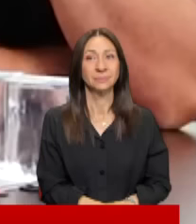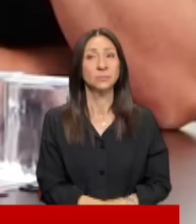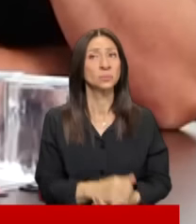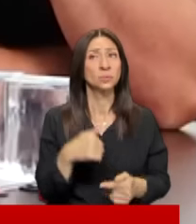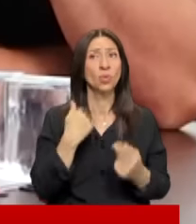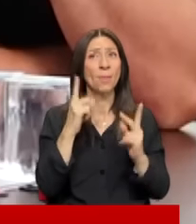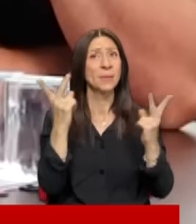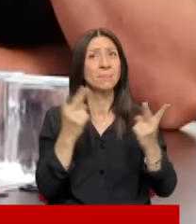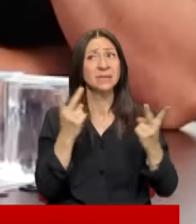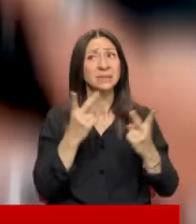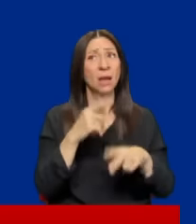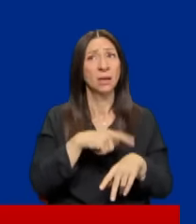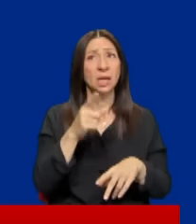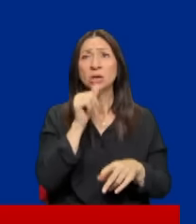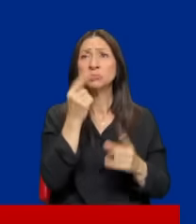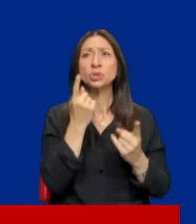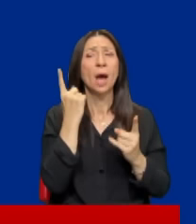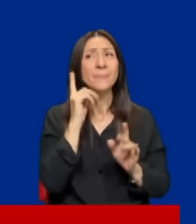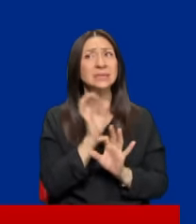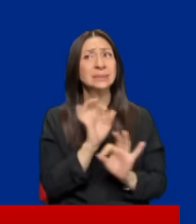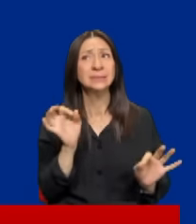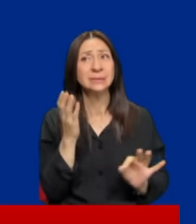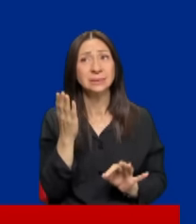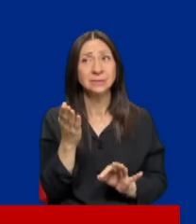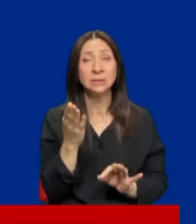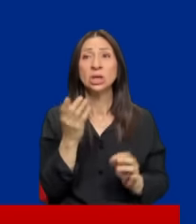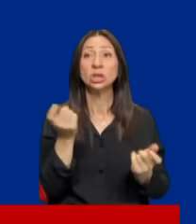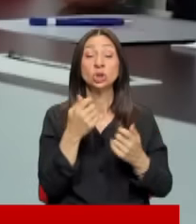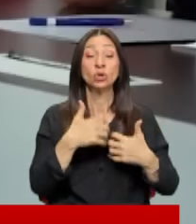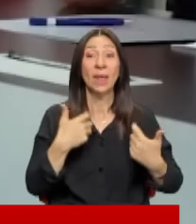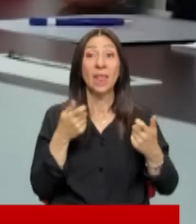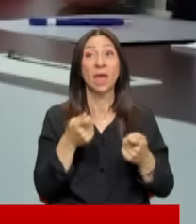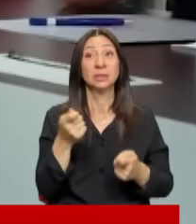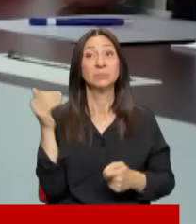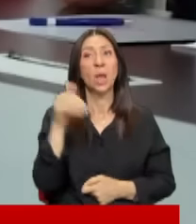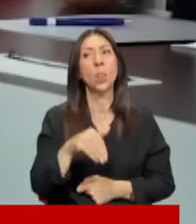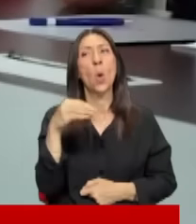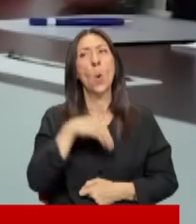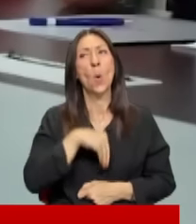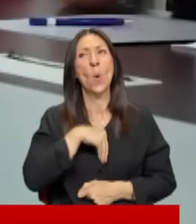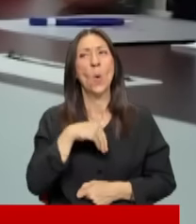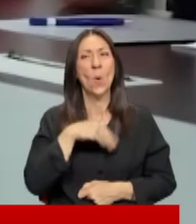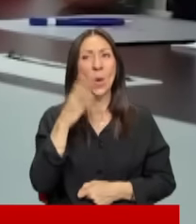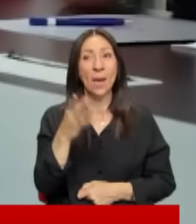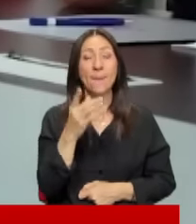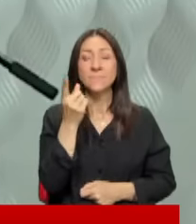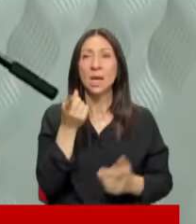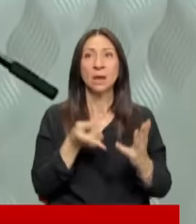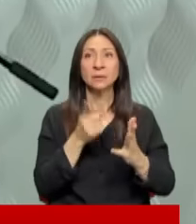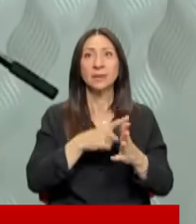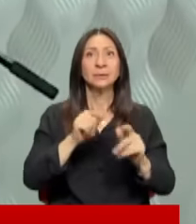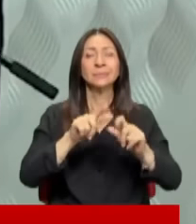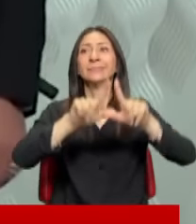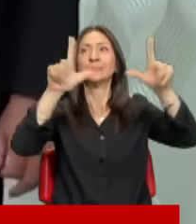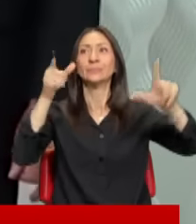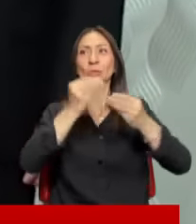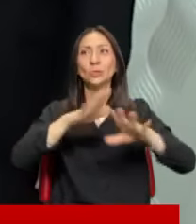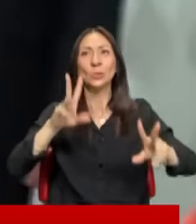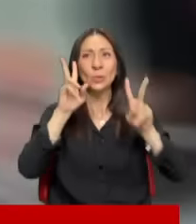Sıradan bir mesai günüydü. Hiçbir şeyden haberleri yoktu. İş güvenliği eğitimine girdiklerini sanıyorlardı. Bir anda ekranda